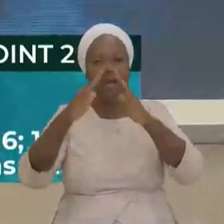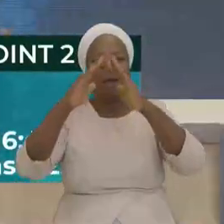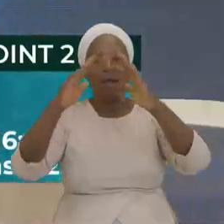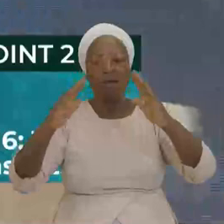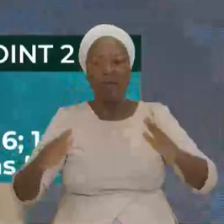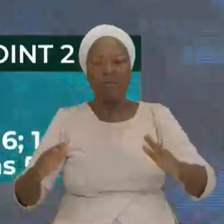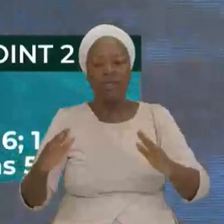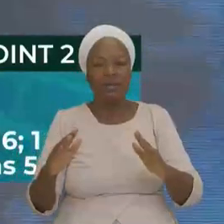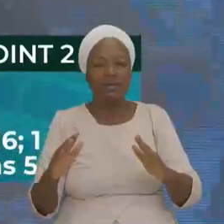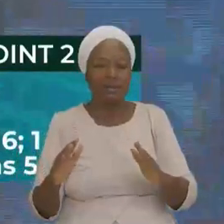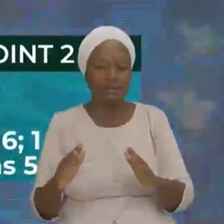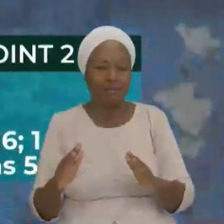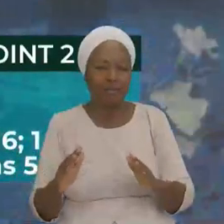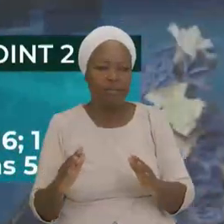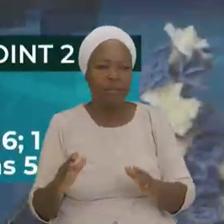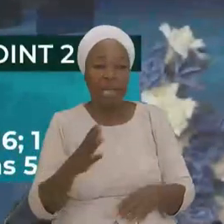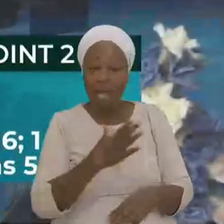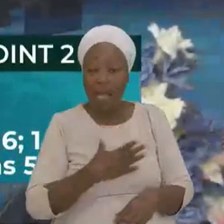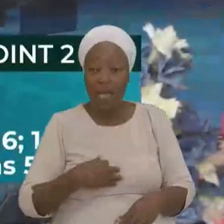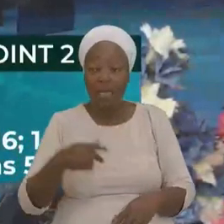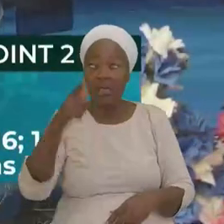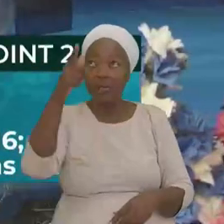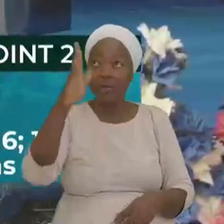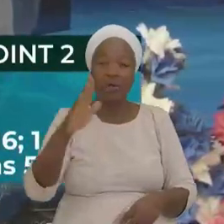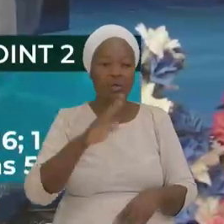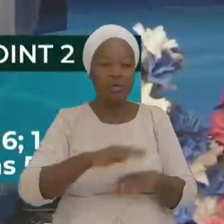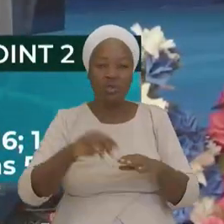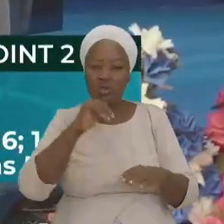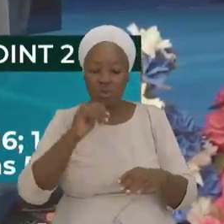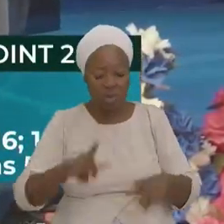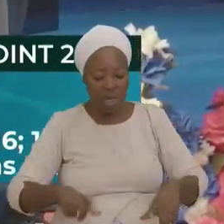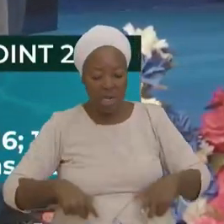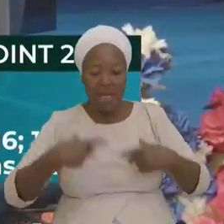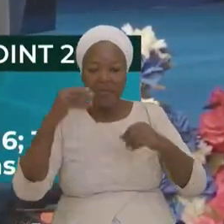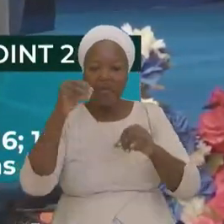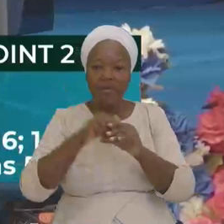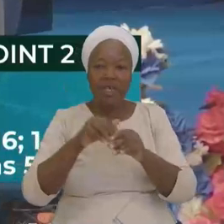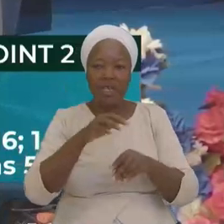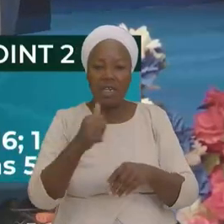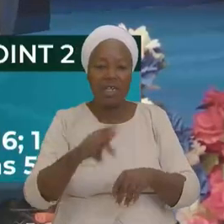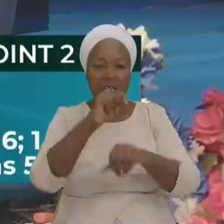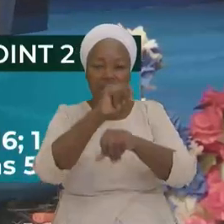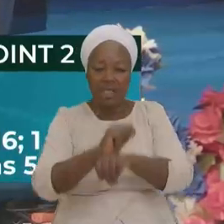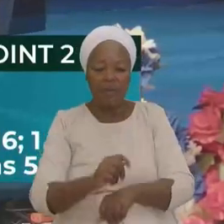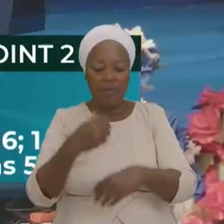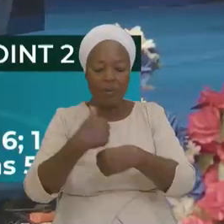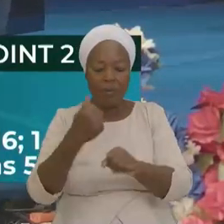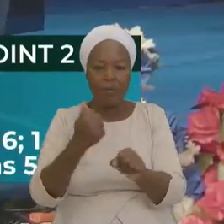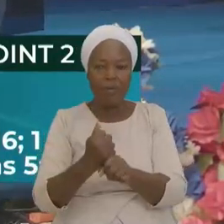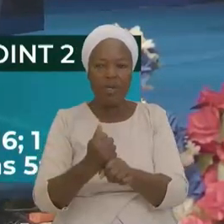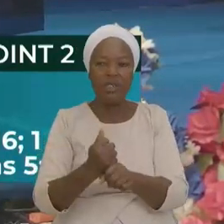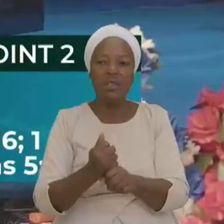c'était un bâtiment, un édifice physique. Et Dieu n'habite